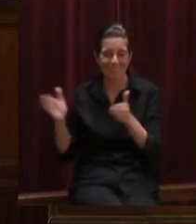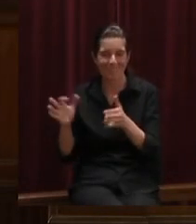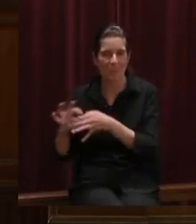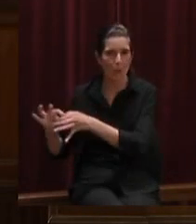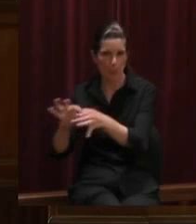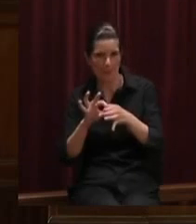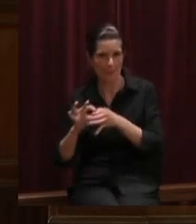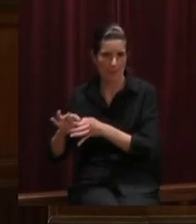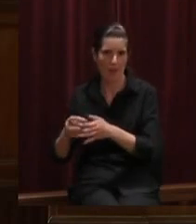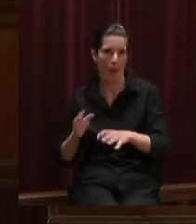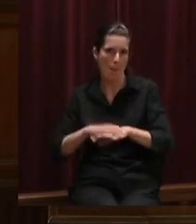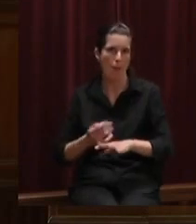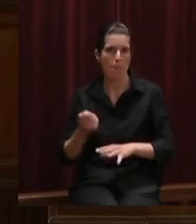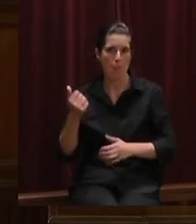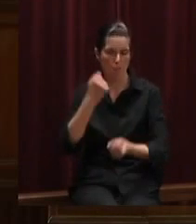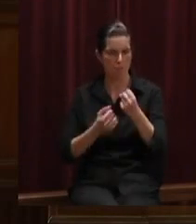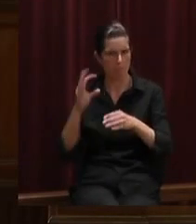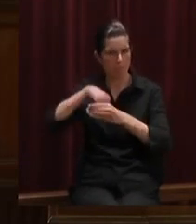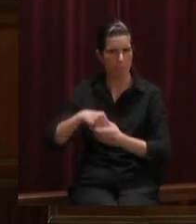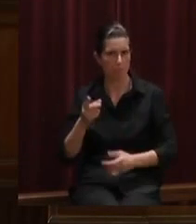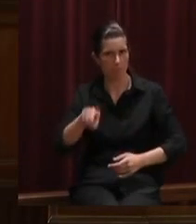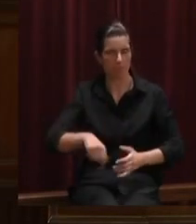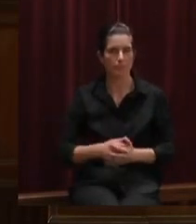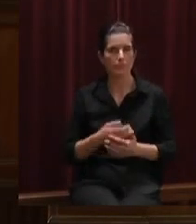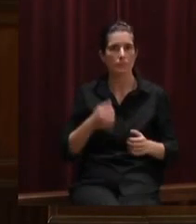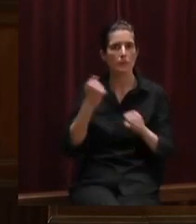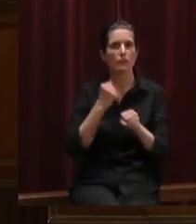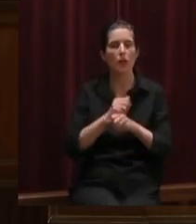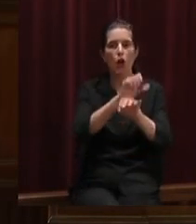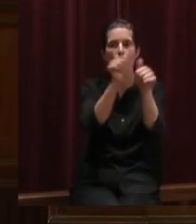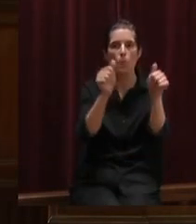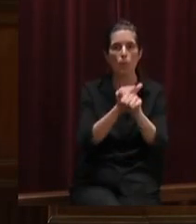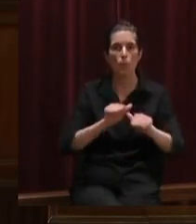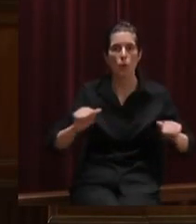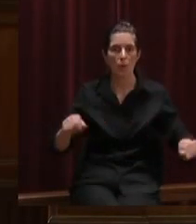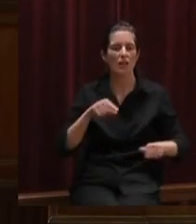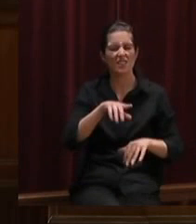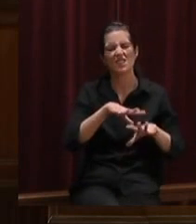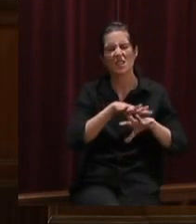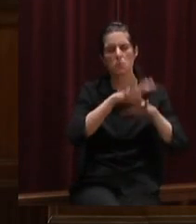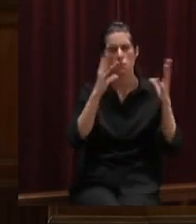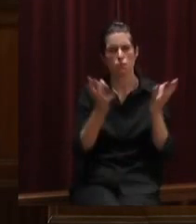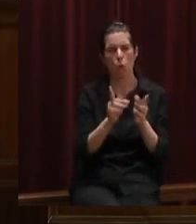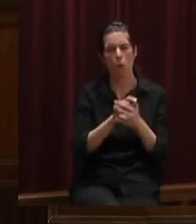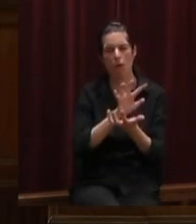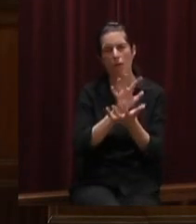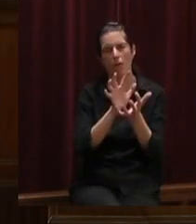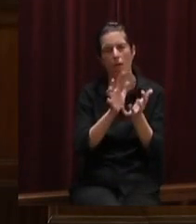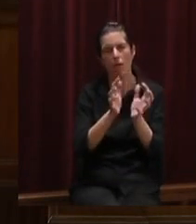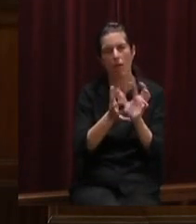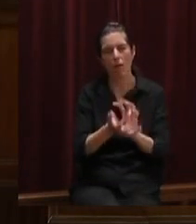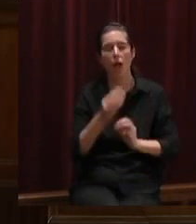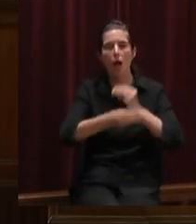nostre PIB. Facem feina per un model que sigui capaç d'adaptar-nos a les exigències d'aquest món global i canviant, fem-ho des del